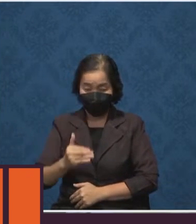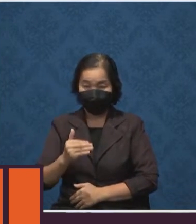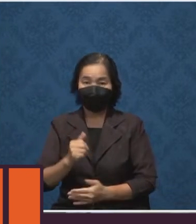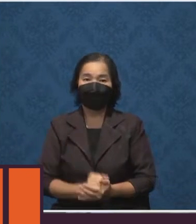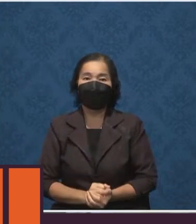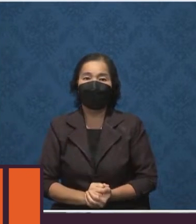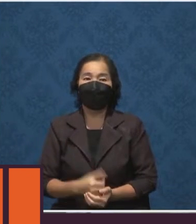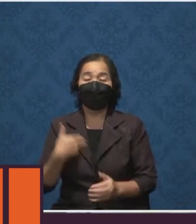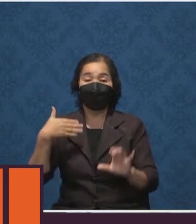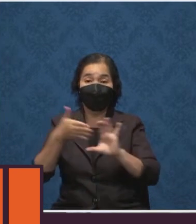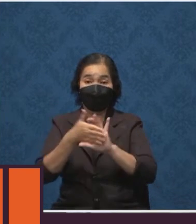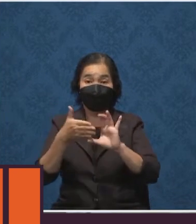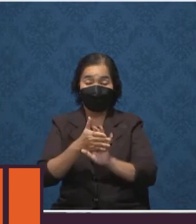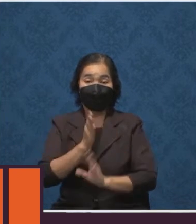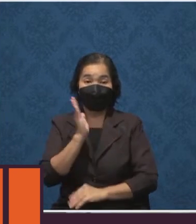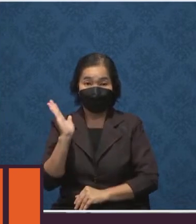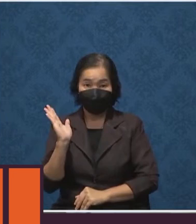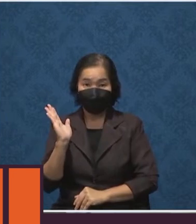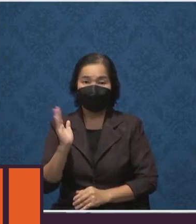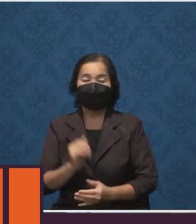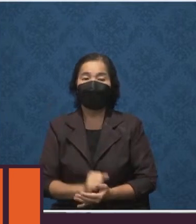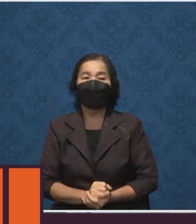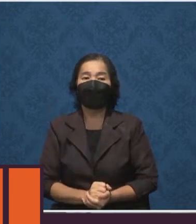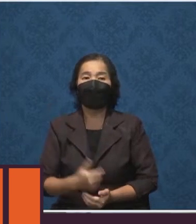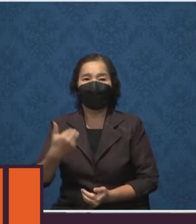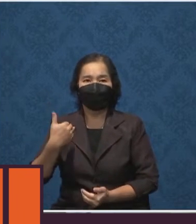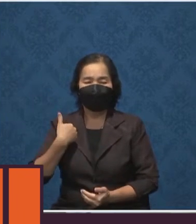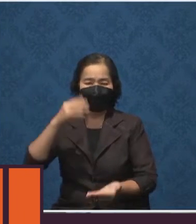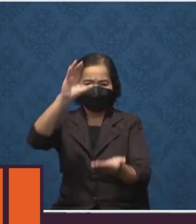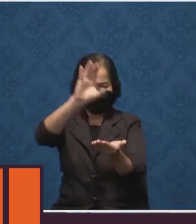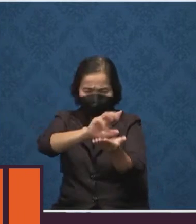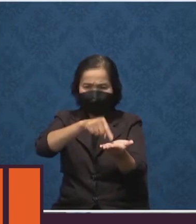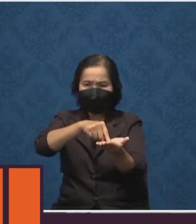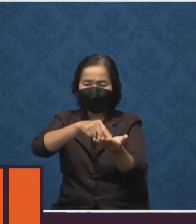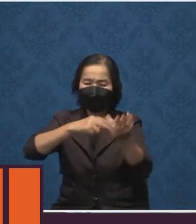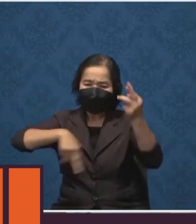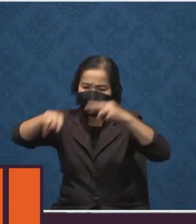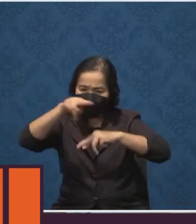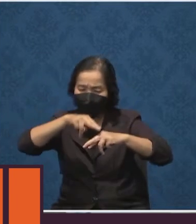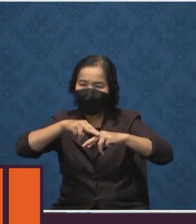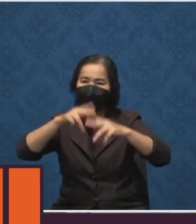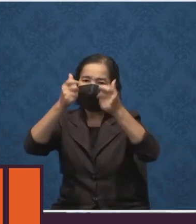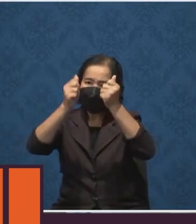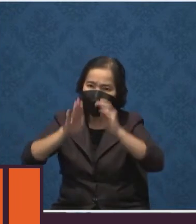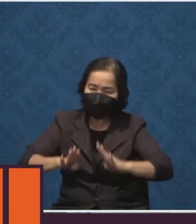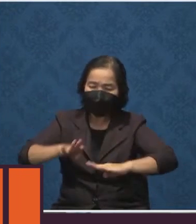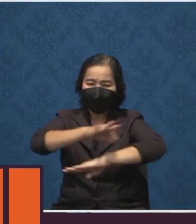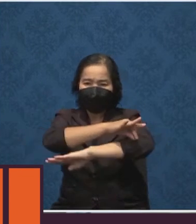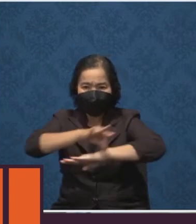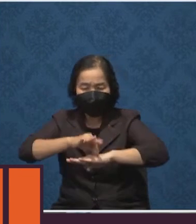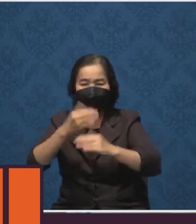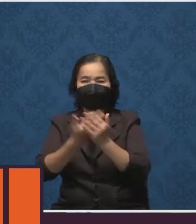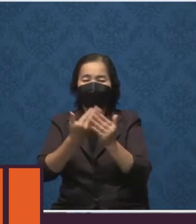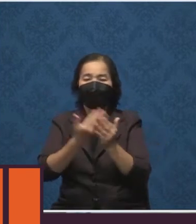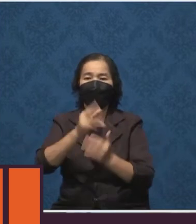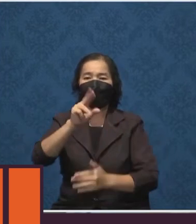อีกo